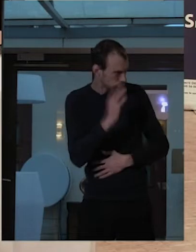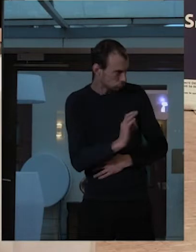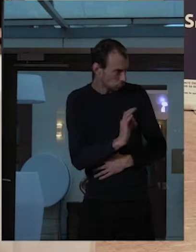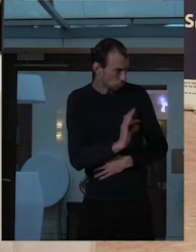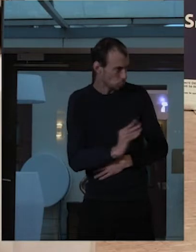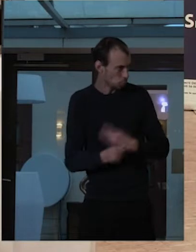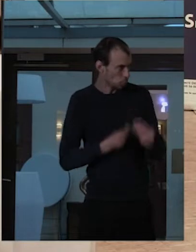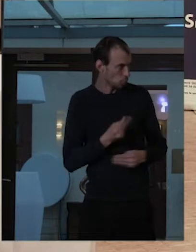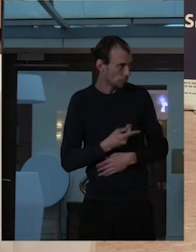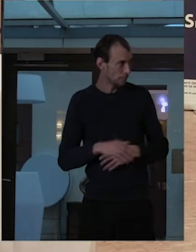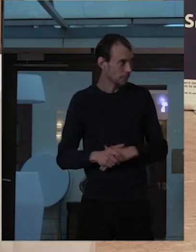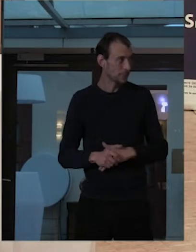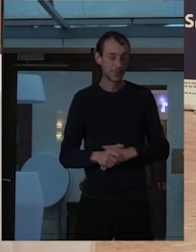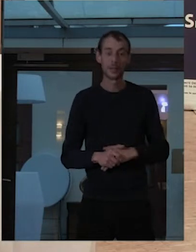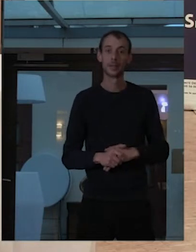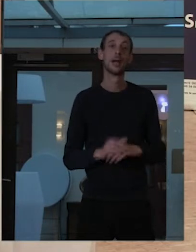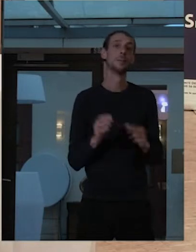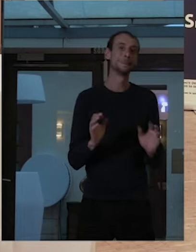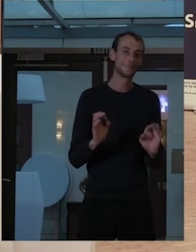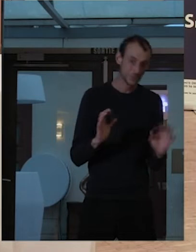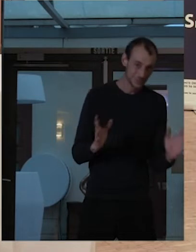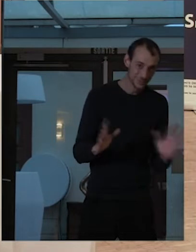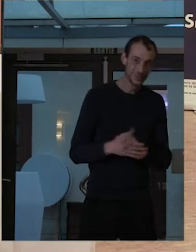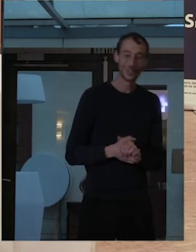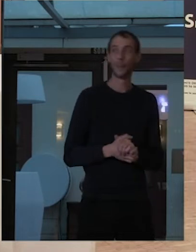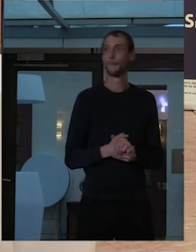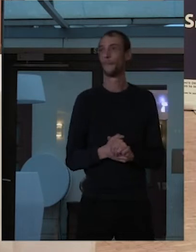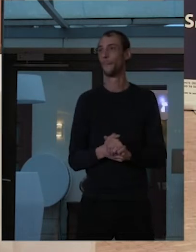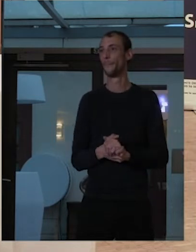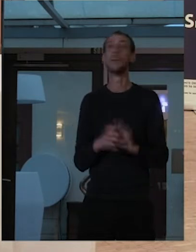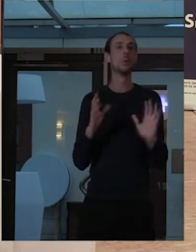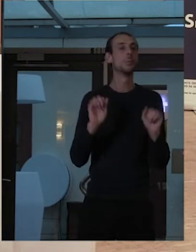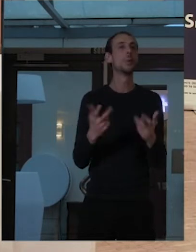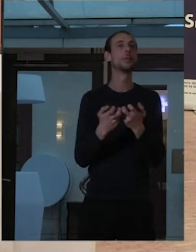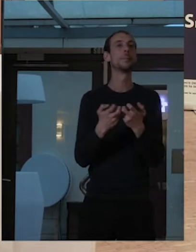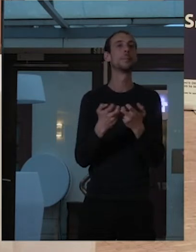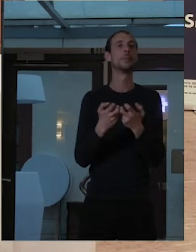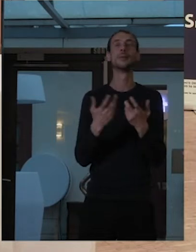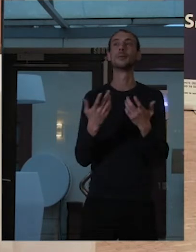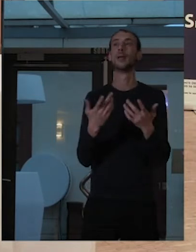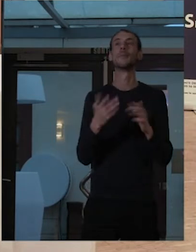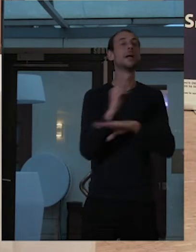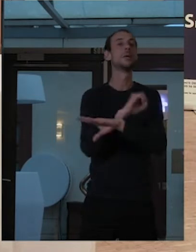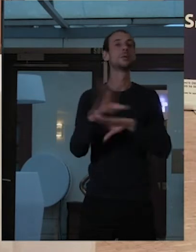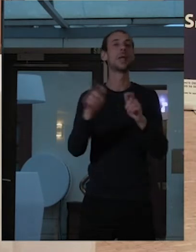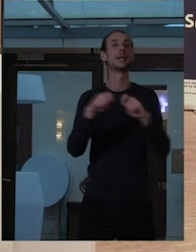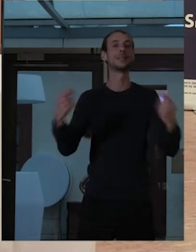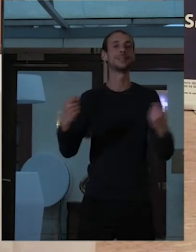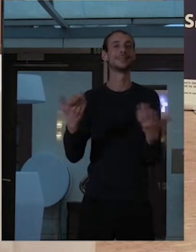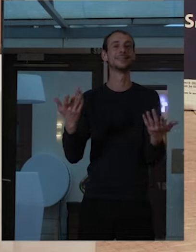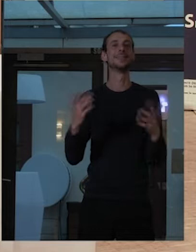fait, effectivement, je vais prendre l'exemple du quotidien L'Équipe, hein, que tout le monde connaît.